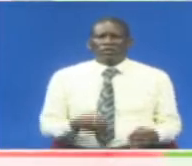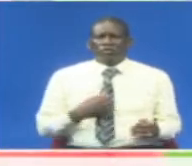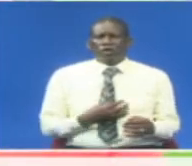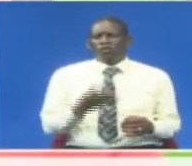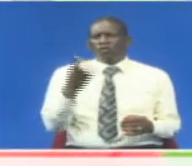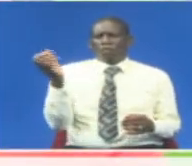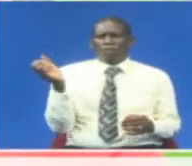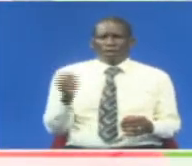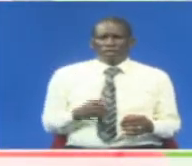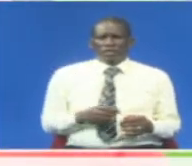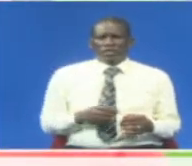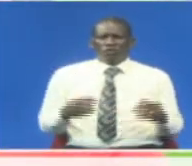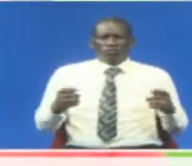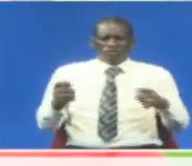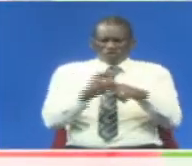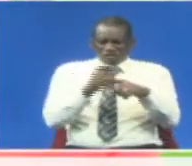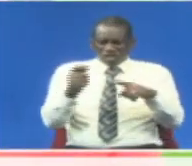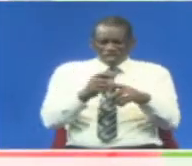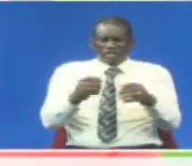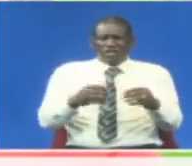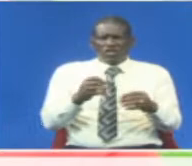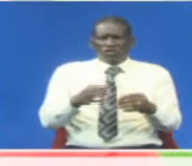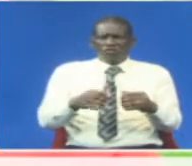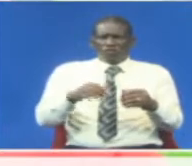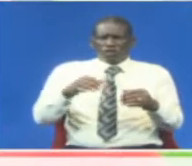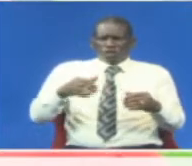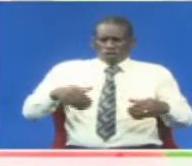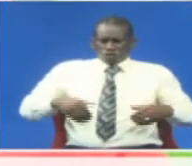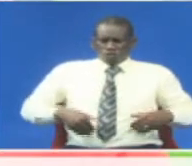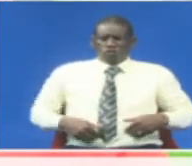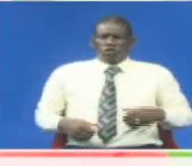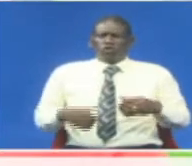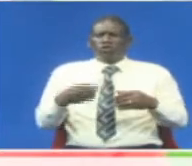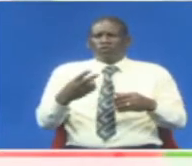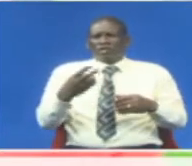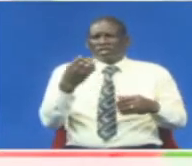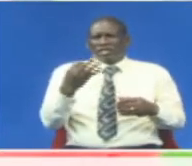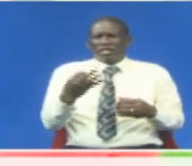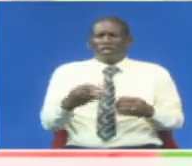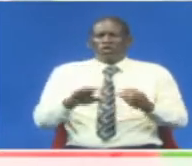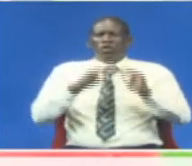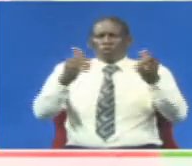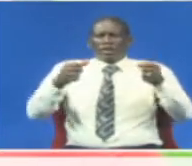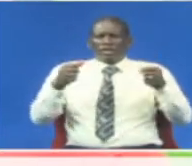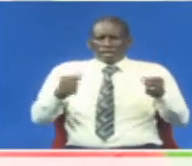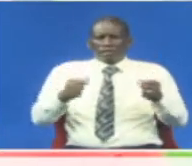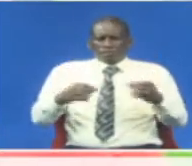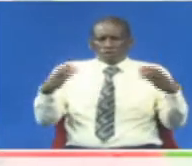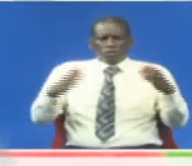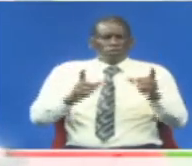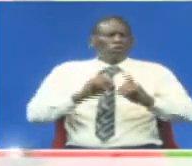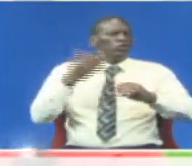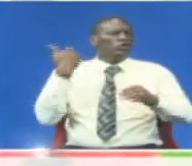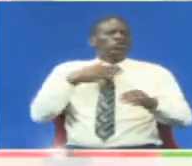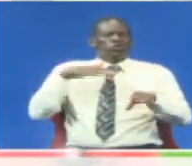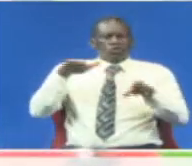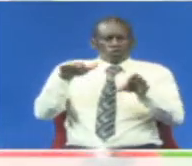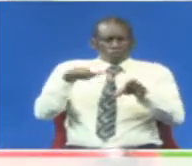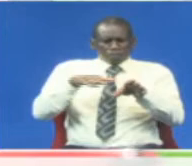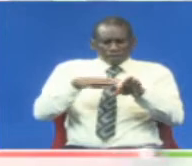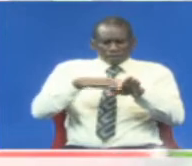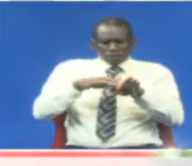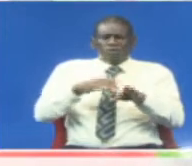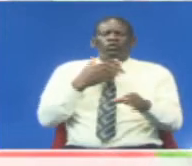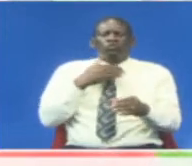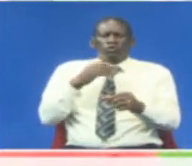for vigorous training for the U23 World Cup team, because we don't want to go and participate, we want to go and make an impact in